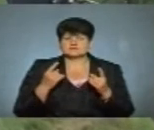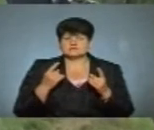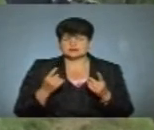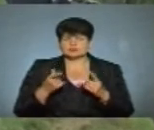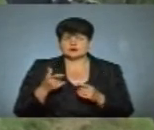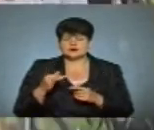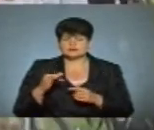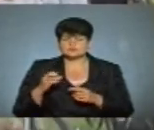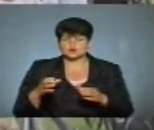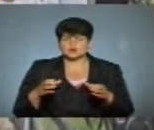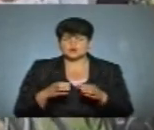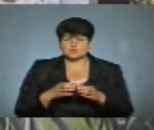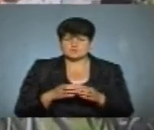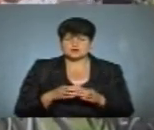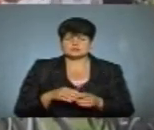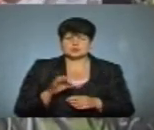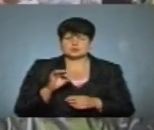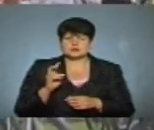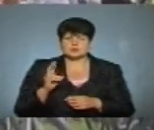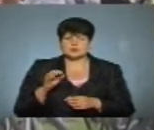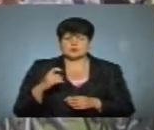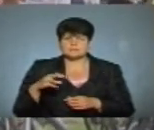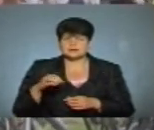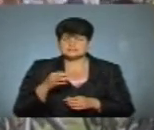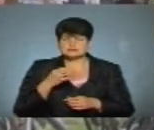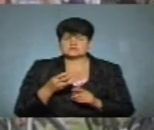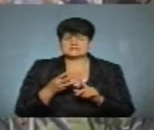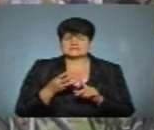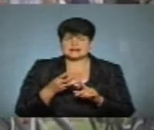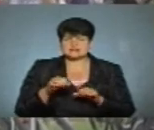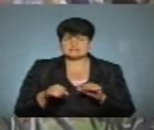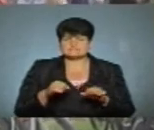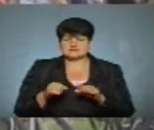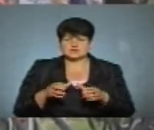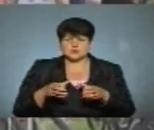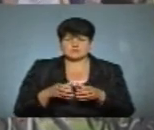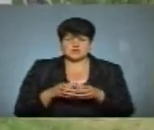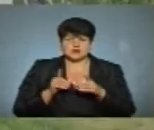територіальної громади Олег Кохман розповів, це третій такий веломарафон. Він пояснив, для чого їх